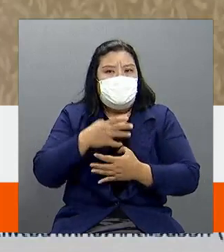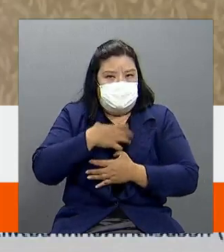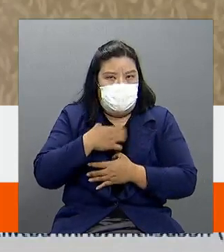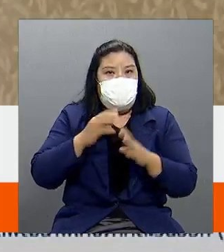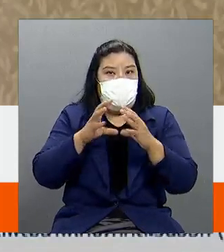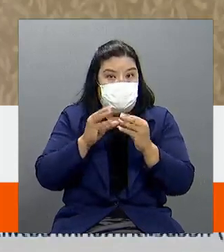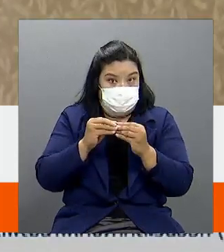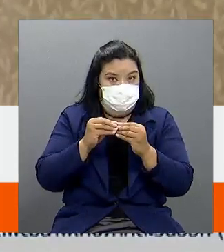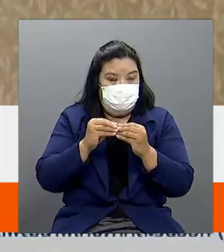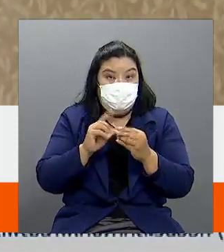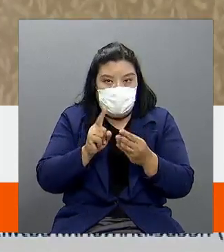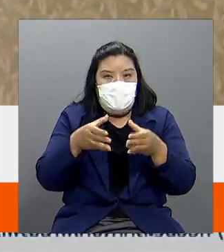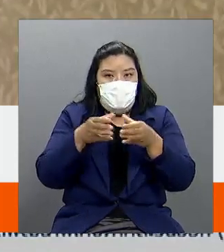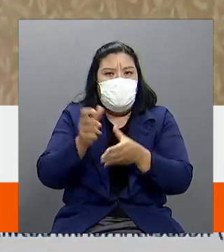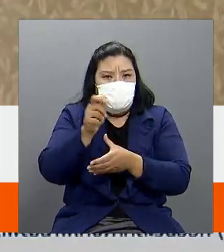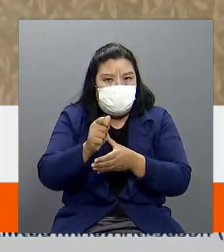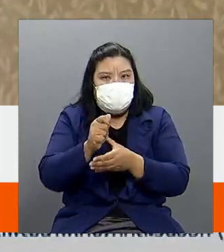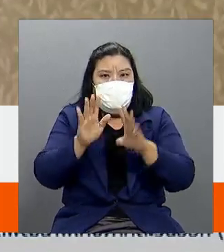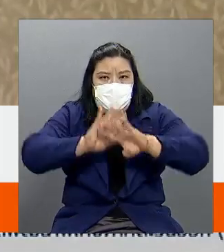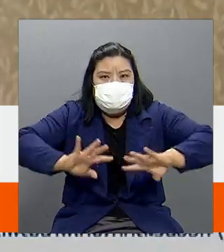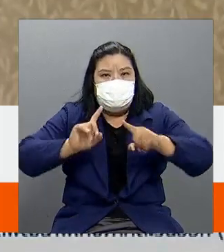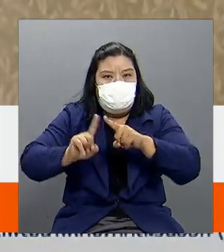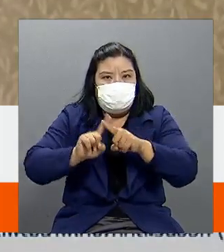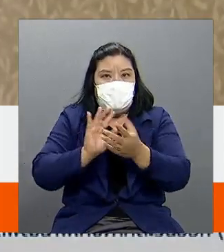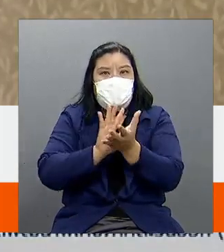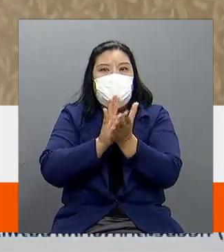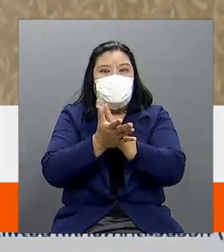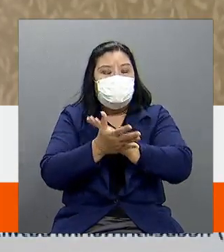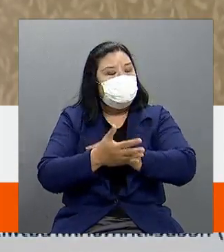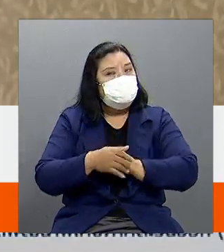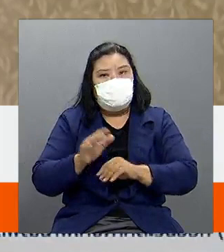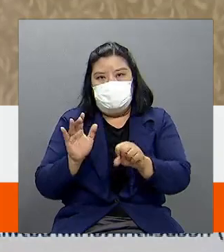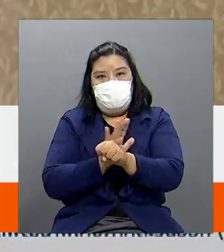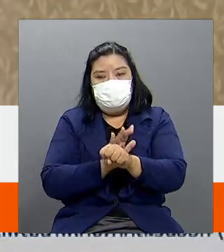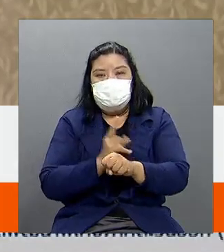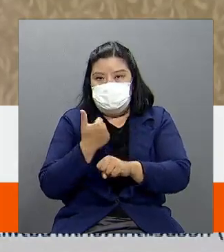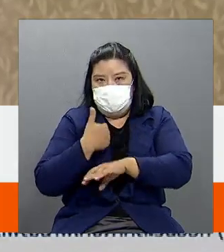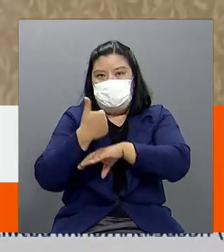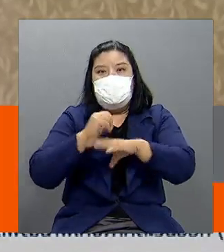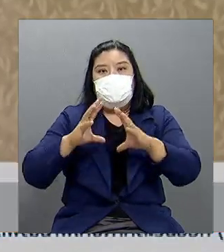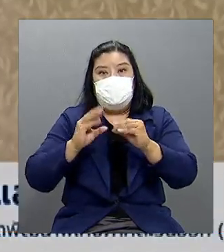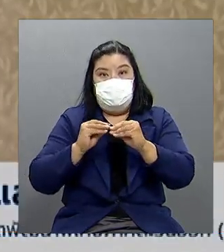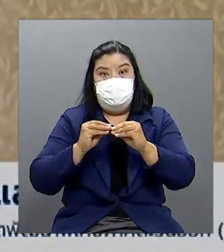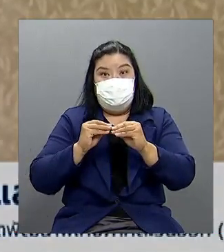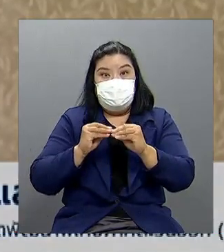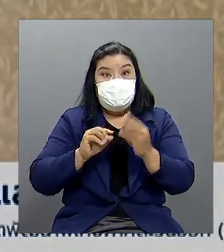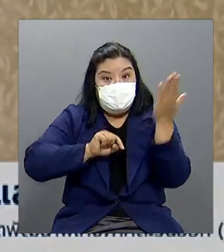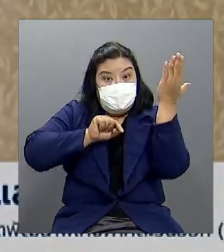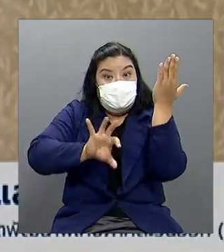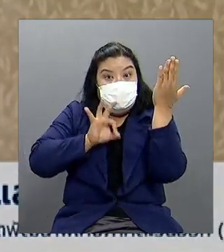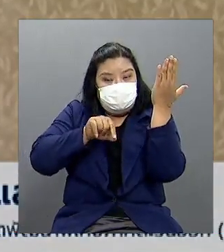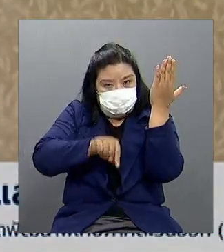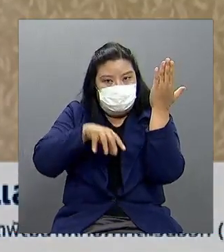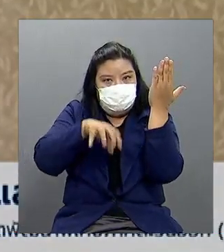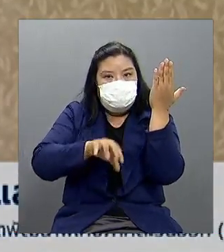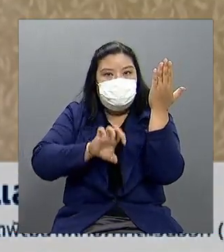ครับได้แก่การเป็นเจ้าภาพของการจัดเอเปกบางเรื่องในพื้นที่ EC ให้นำประเด็นของ